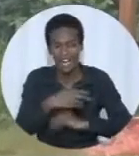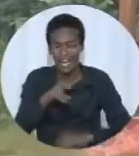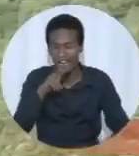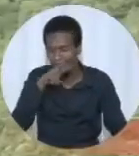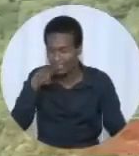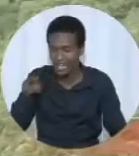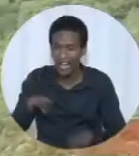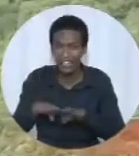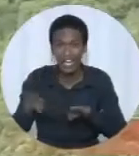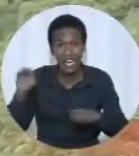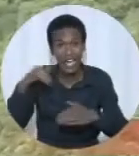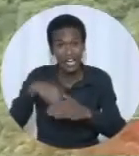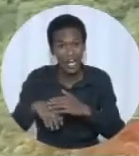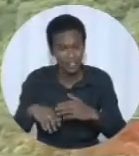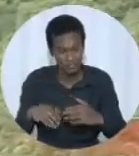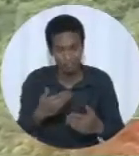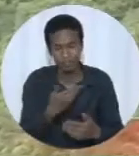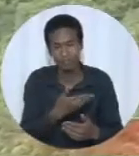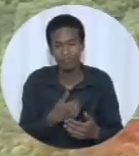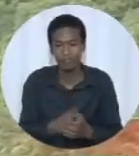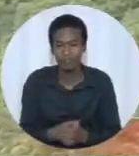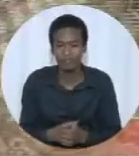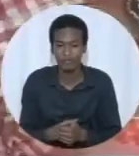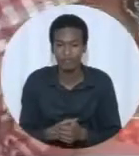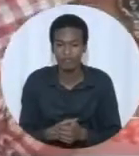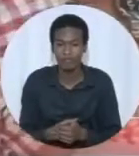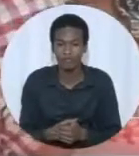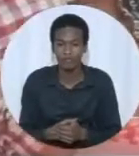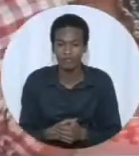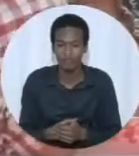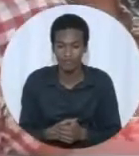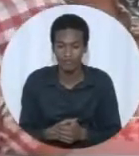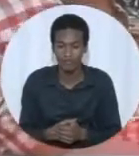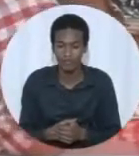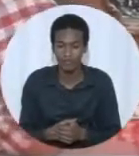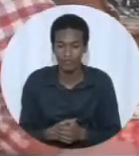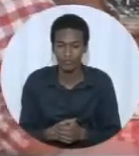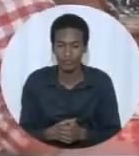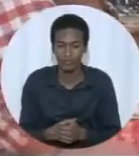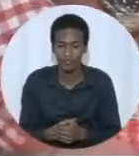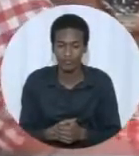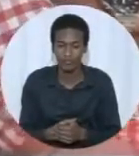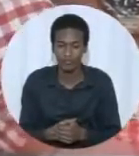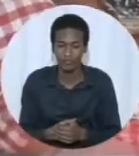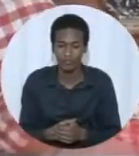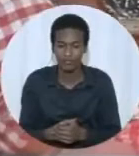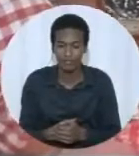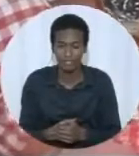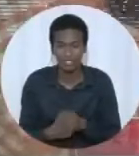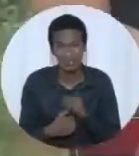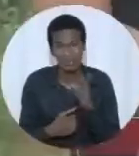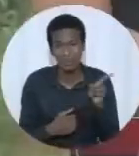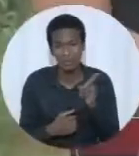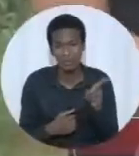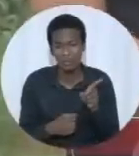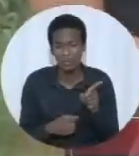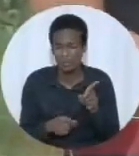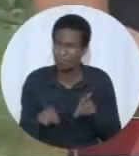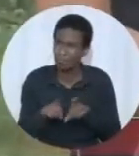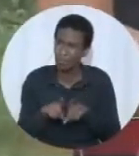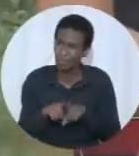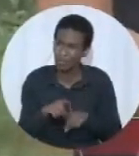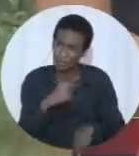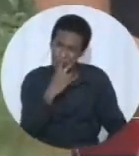anatiny. Mponina ny tsiranana izay efa manomboka liana amin'ny fitsangatsanganana isan'alahady. Eto zegny ny fitsinjovagna ny